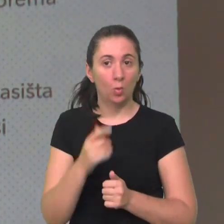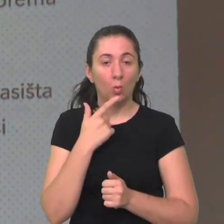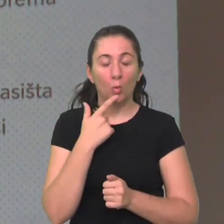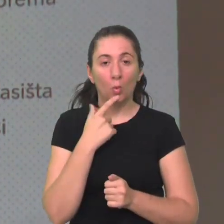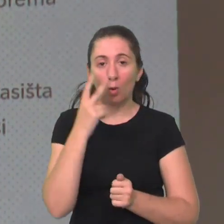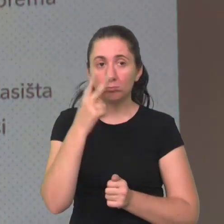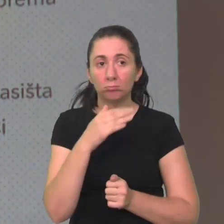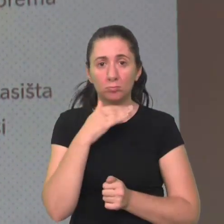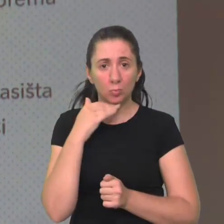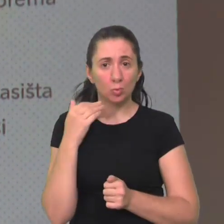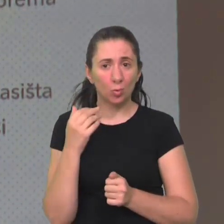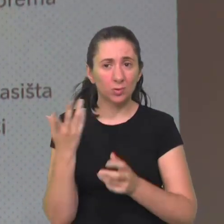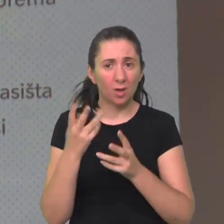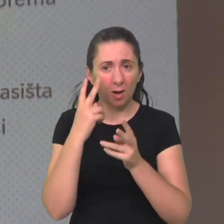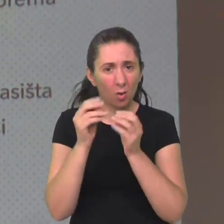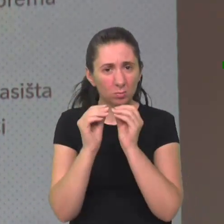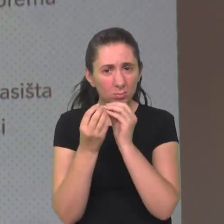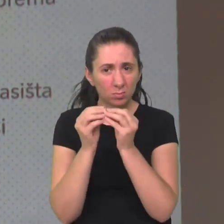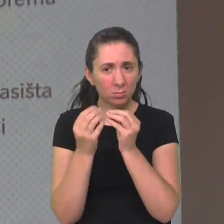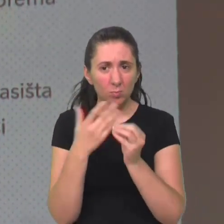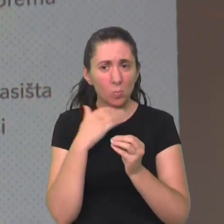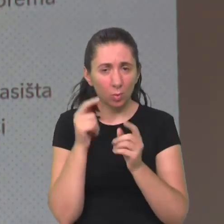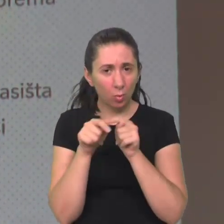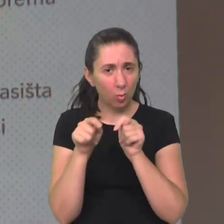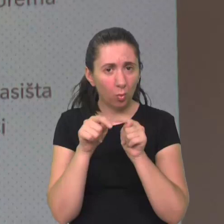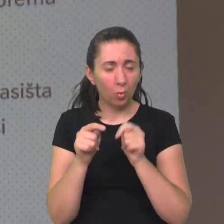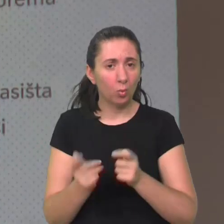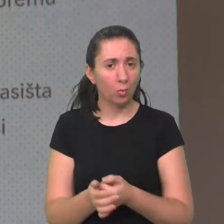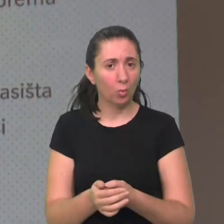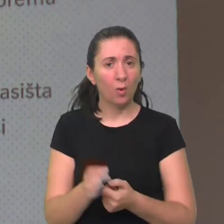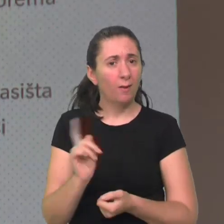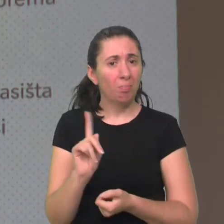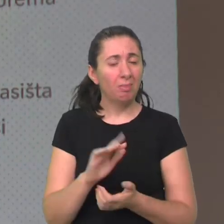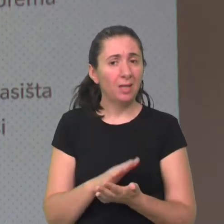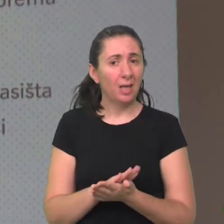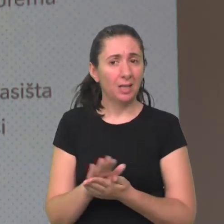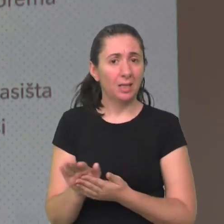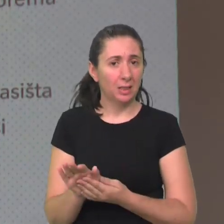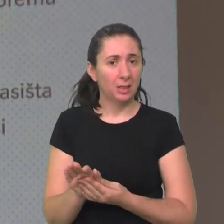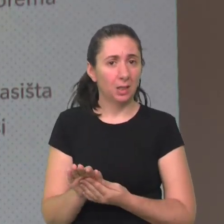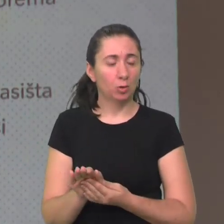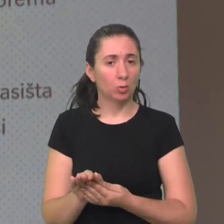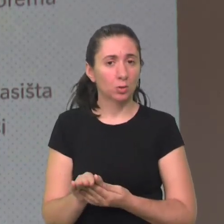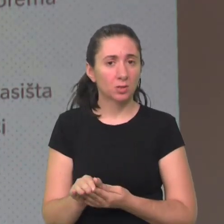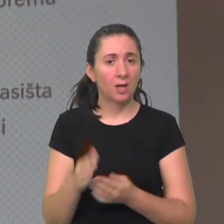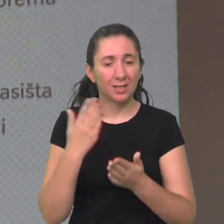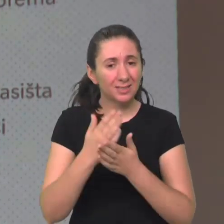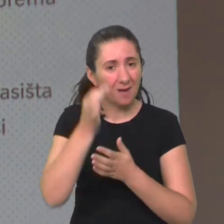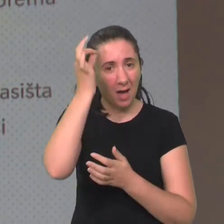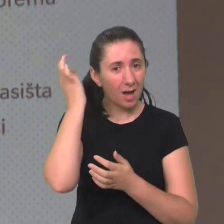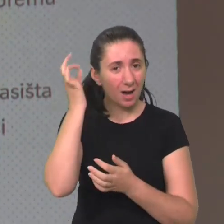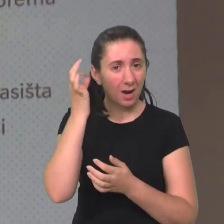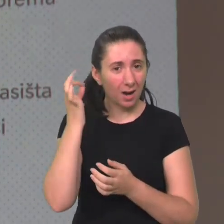koji onako izgleda dosta i komplicirano kad pogledate. Nije sve tako jednostavno, a svaka vlas